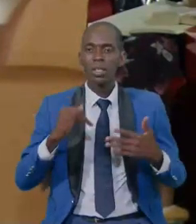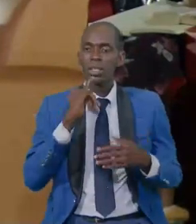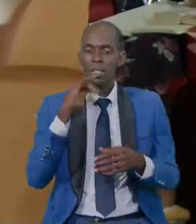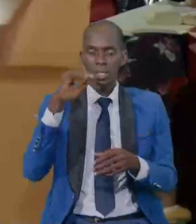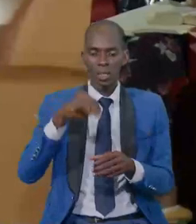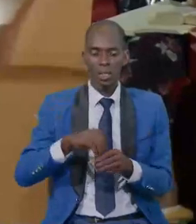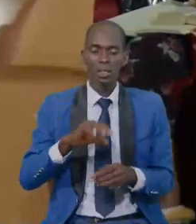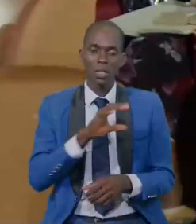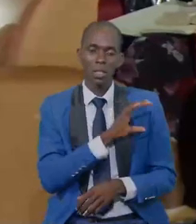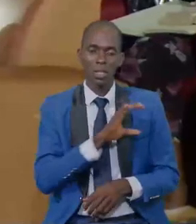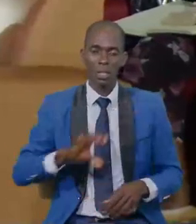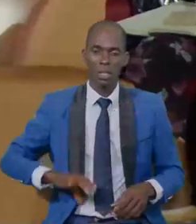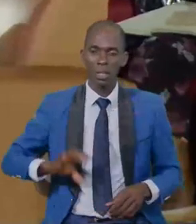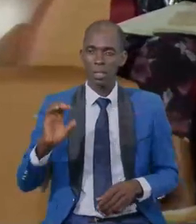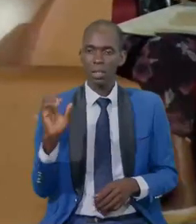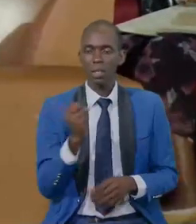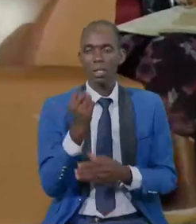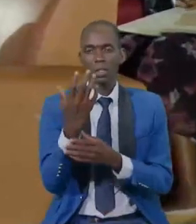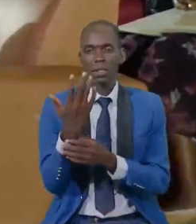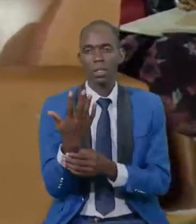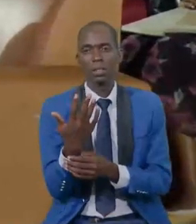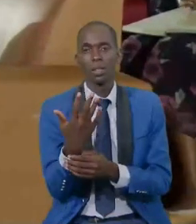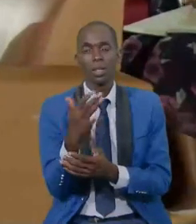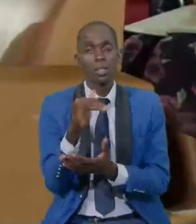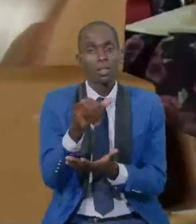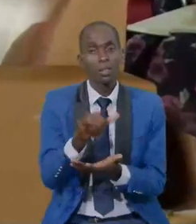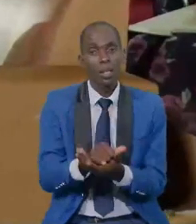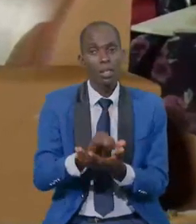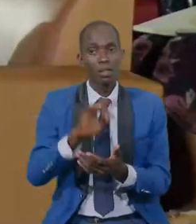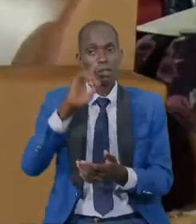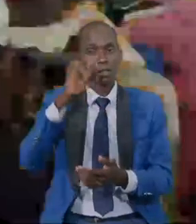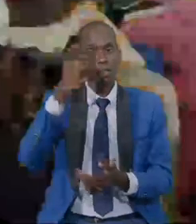et le gouvernement de votre vie est dans les mains de Christ.